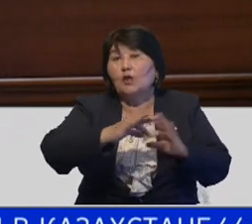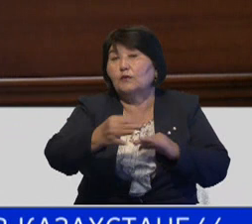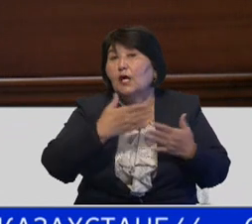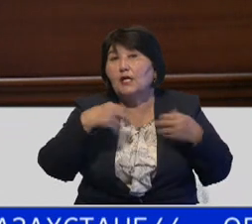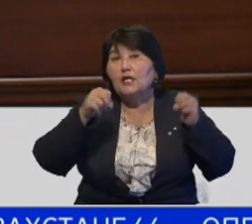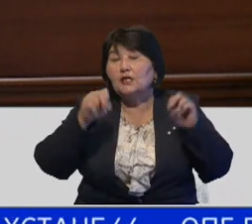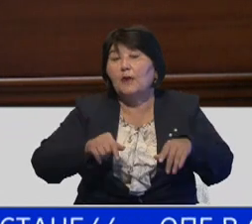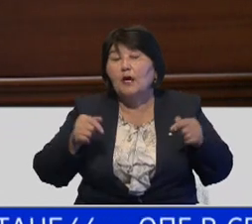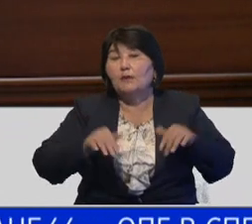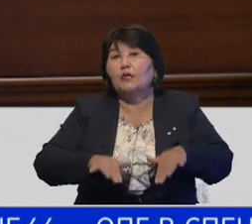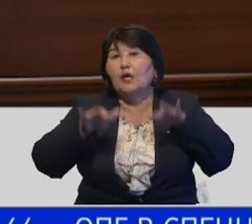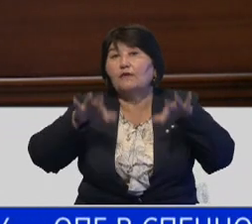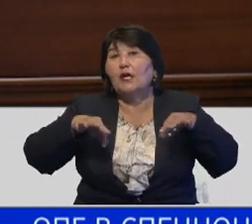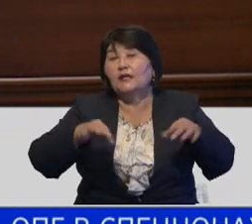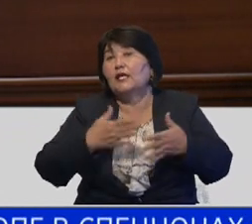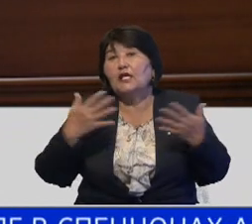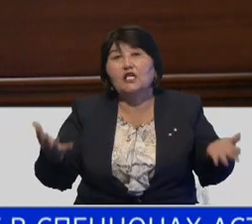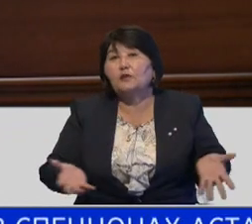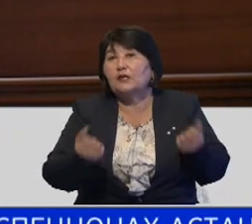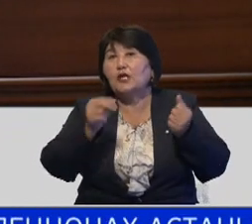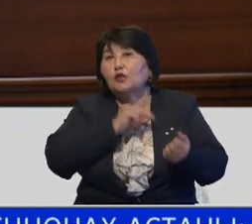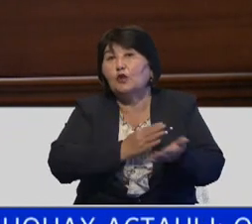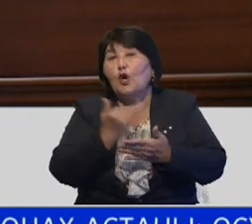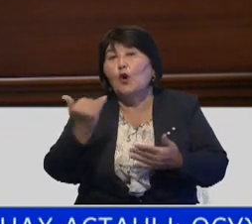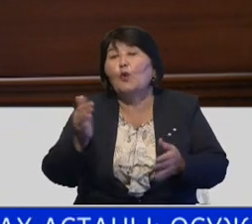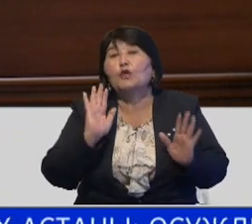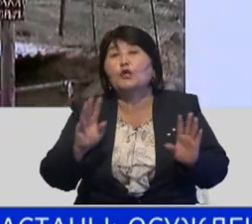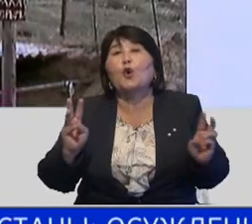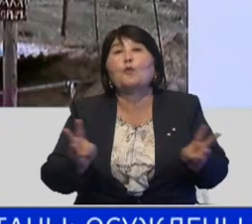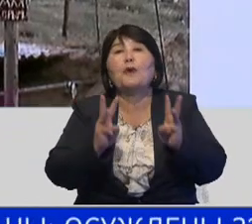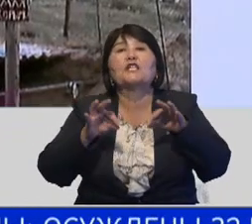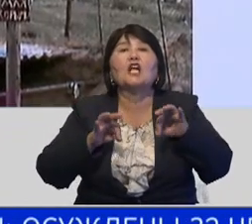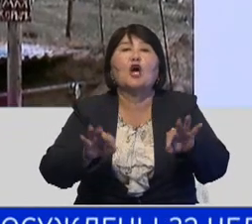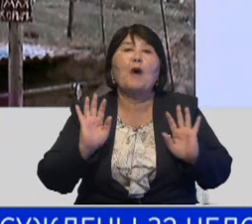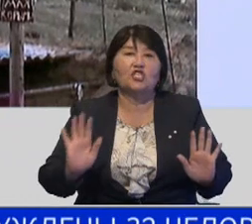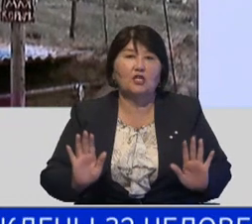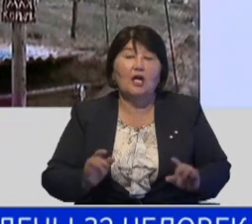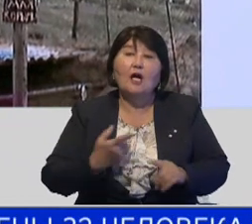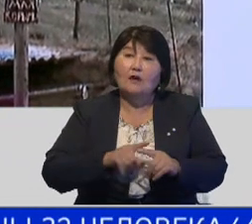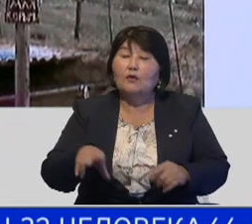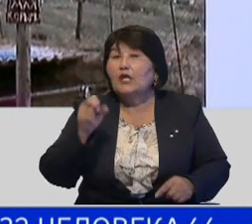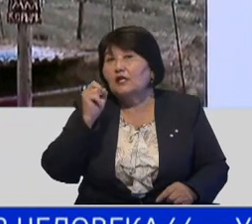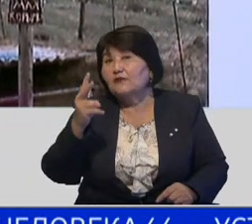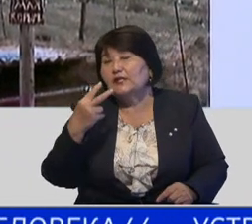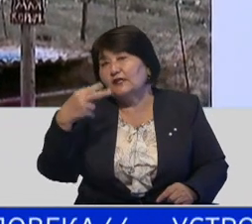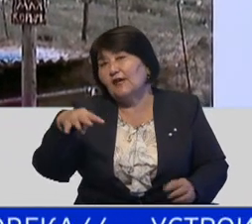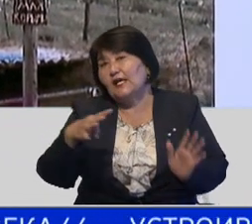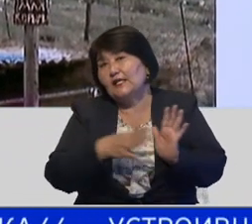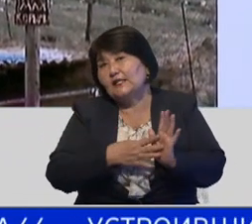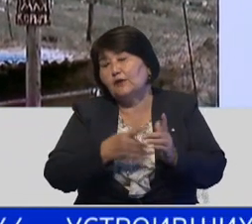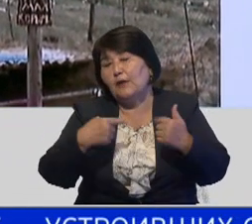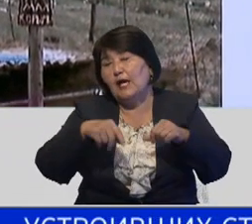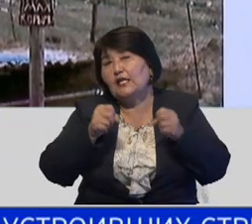специальной противопаводковые службы у них есть лишь пожарные машины другая проблема на 12 из 2 дети